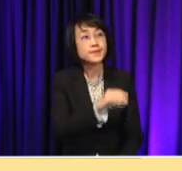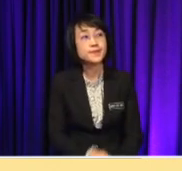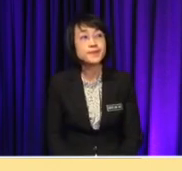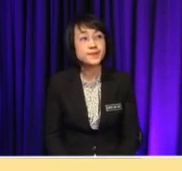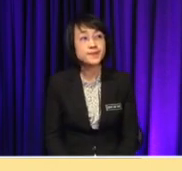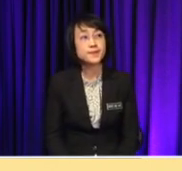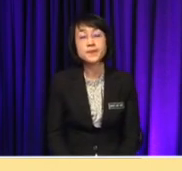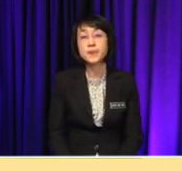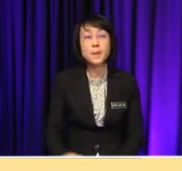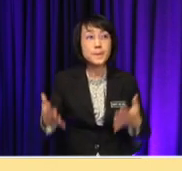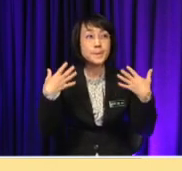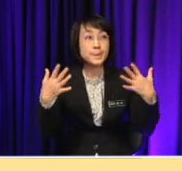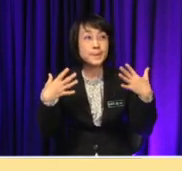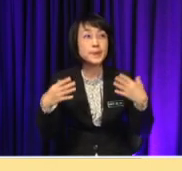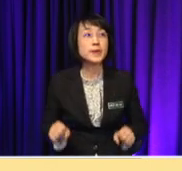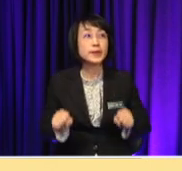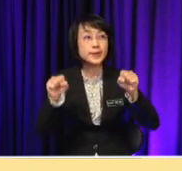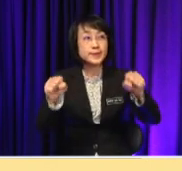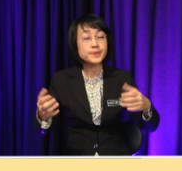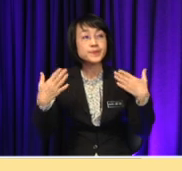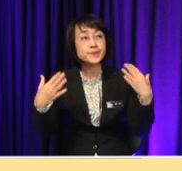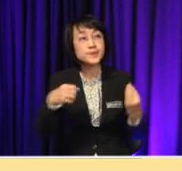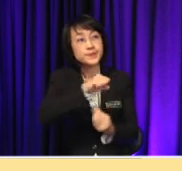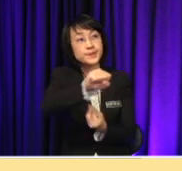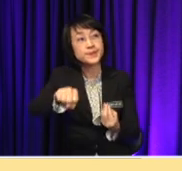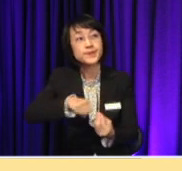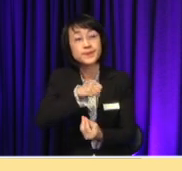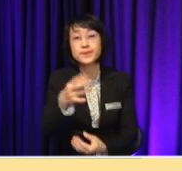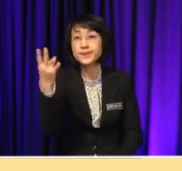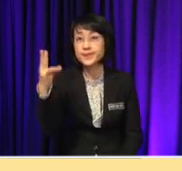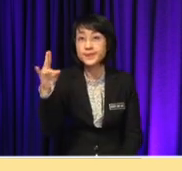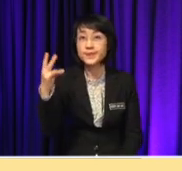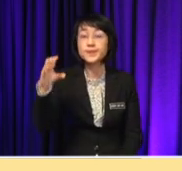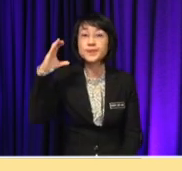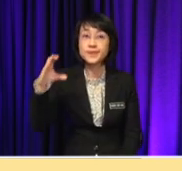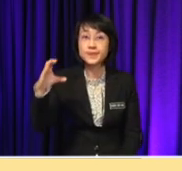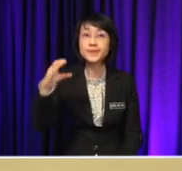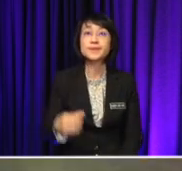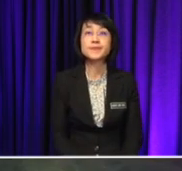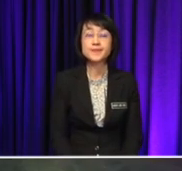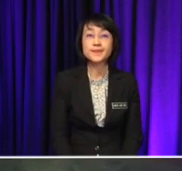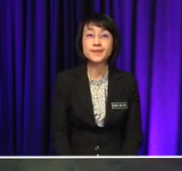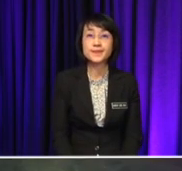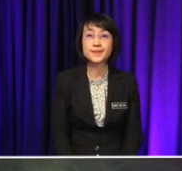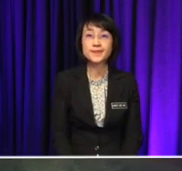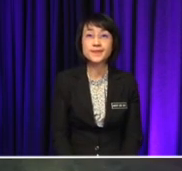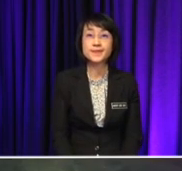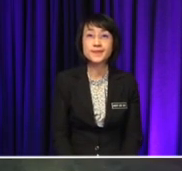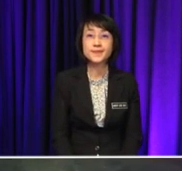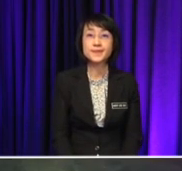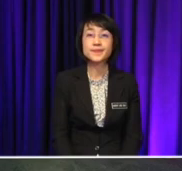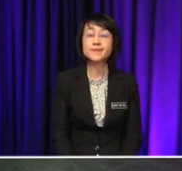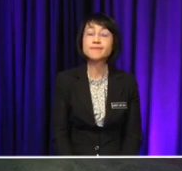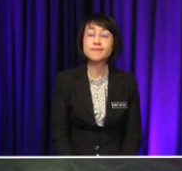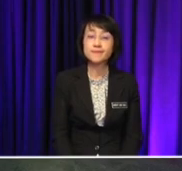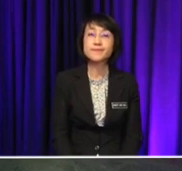derajat Celcius Nah ini mungkin fakta-fakta Niki boleh ada fakta ini perlu